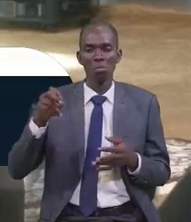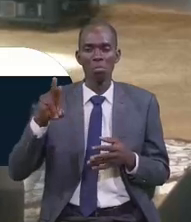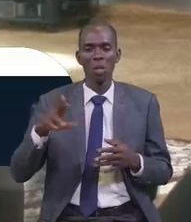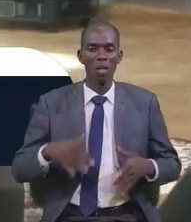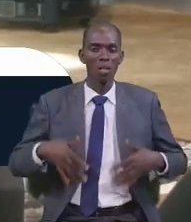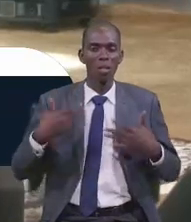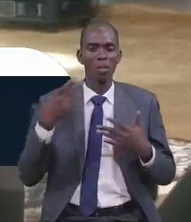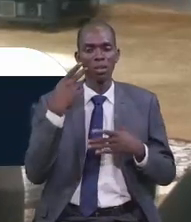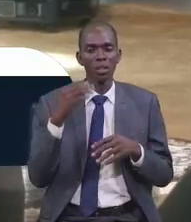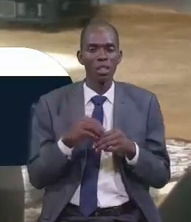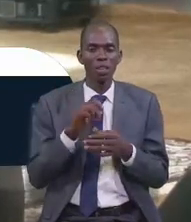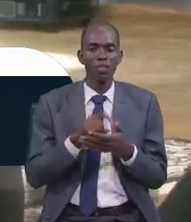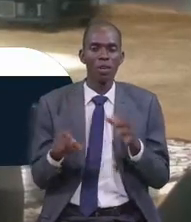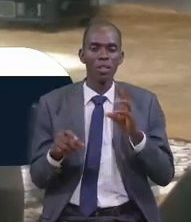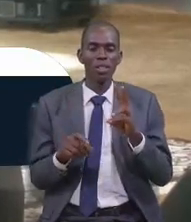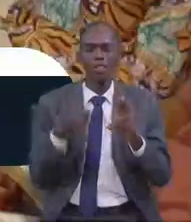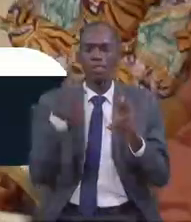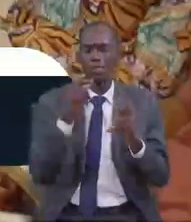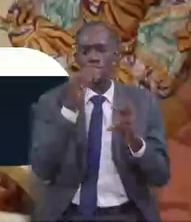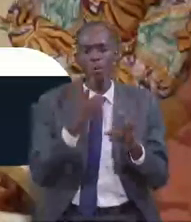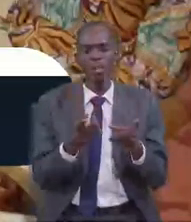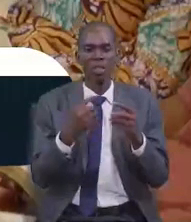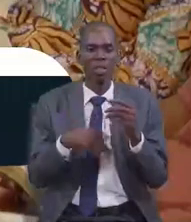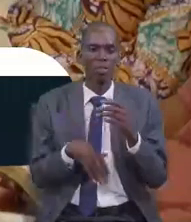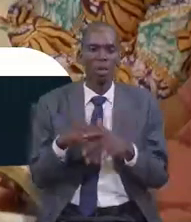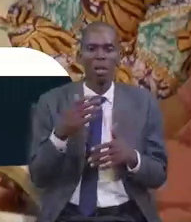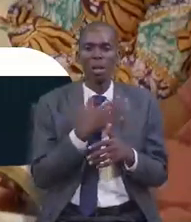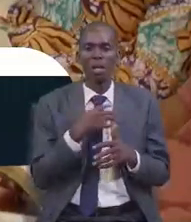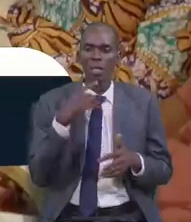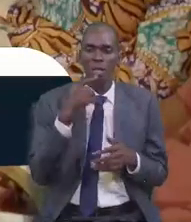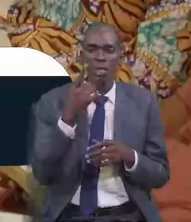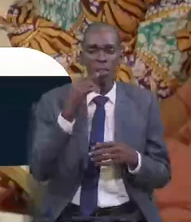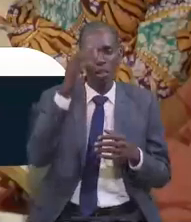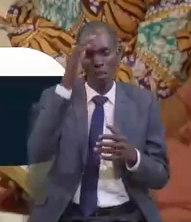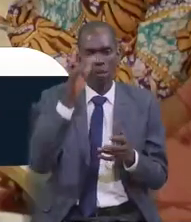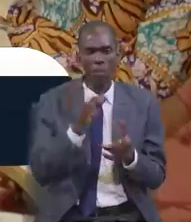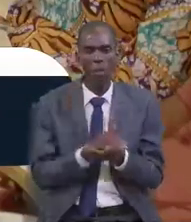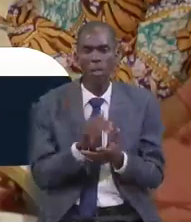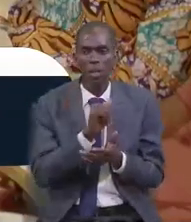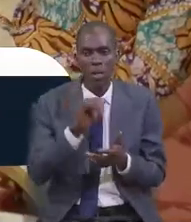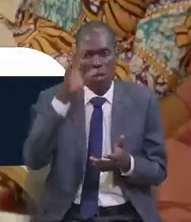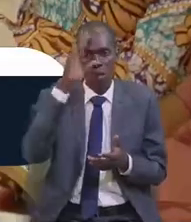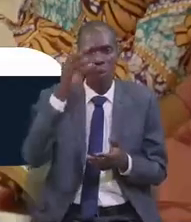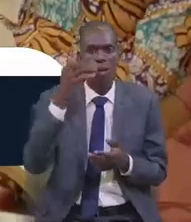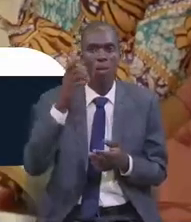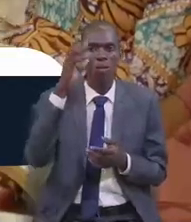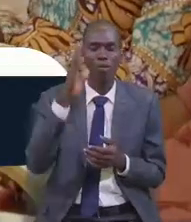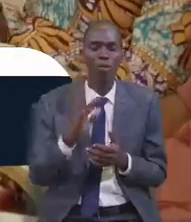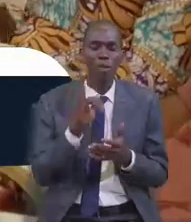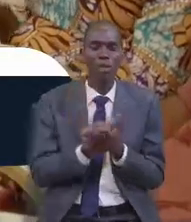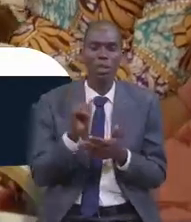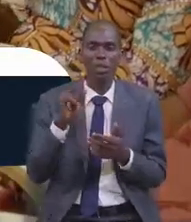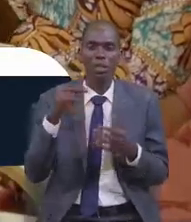La femme alla dire à son mari, un homme de Dieu est venu, c'est un ange, est venu vers